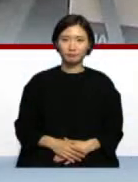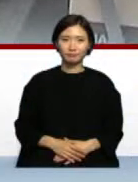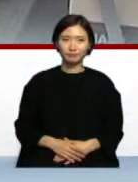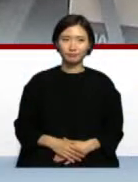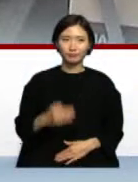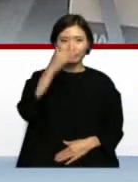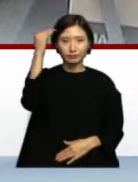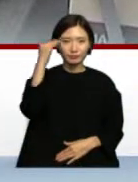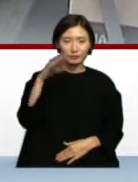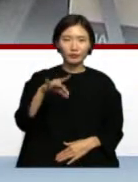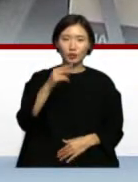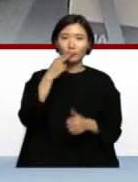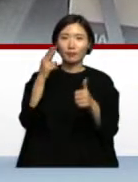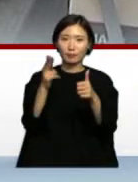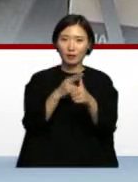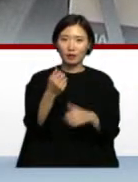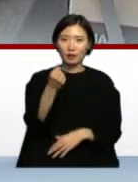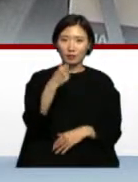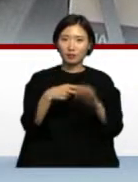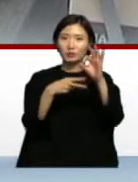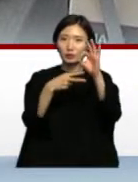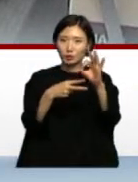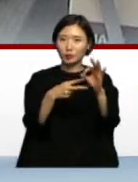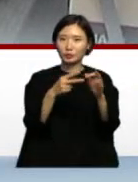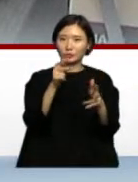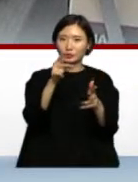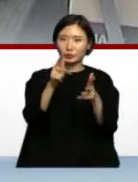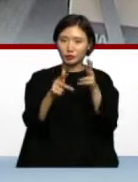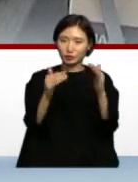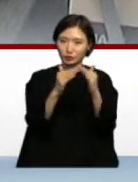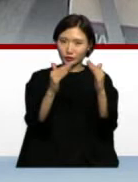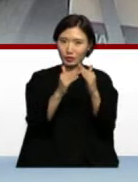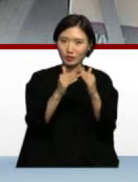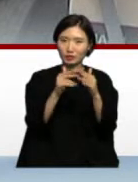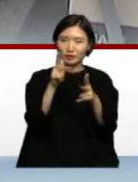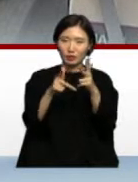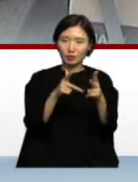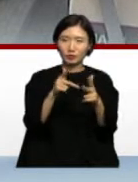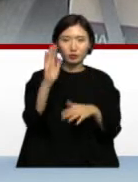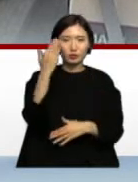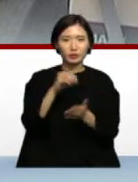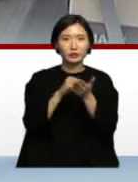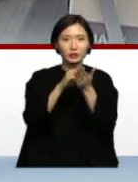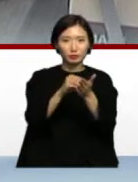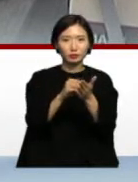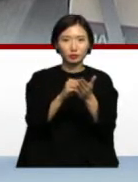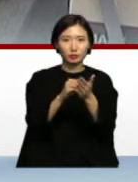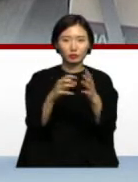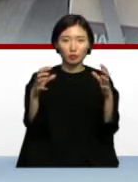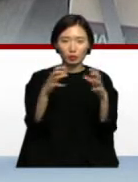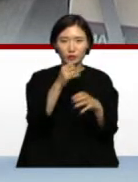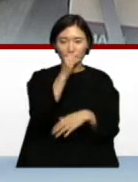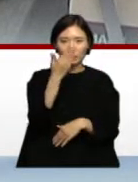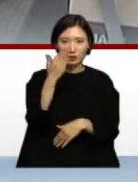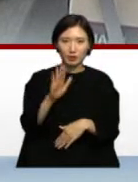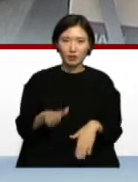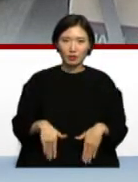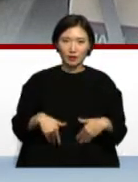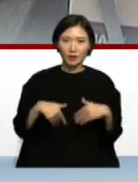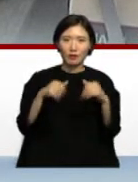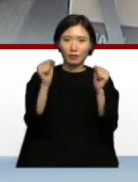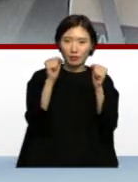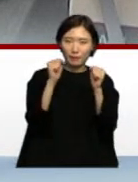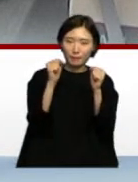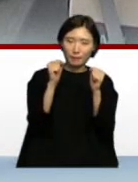네, 국내 처음으로 시도되는 에너지 제로 주택 사업. 최근 입주자 모집이 진행됐는데요. 냉난방비가 전혀 들지